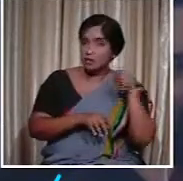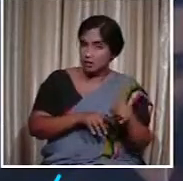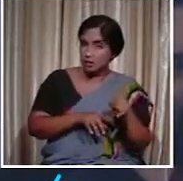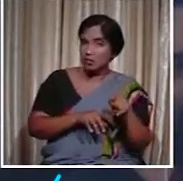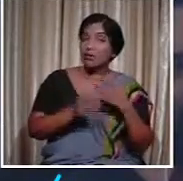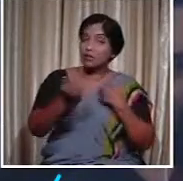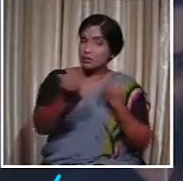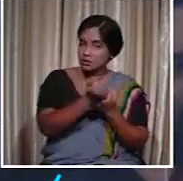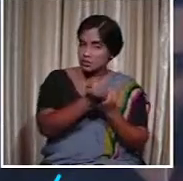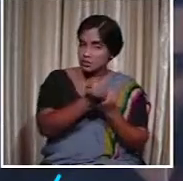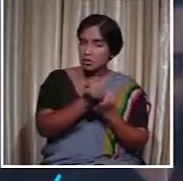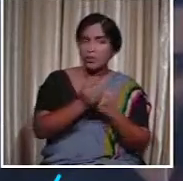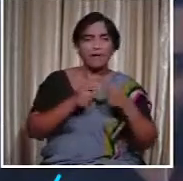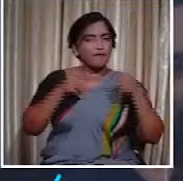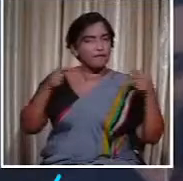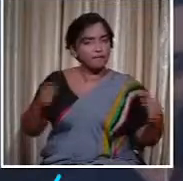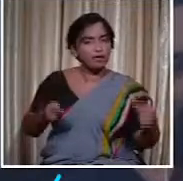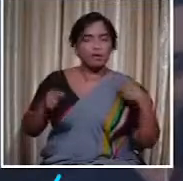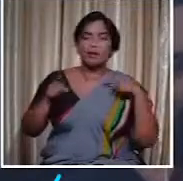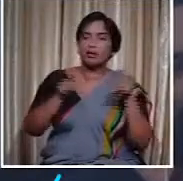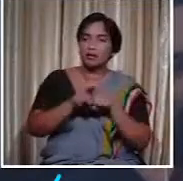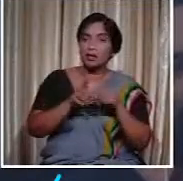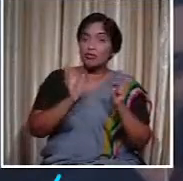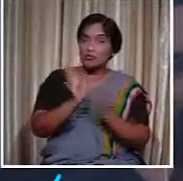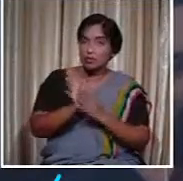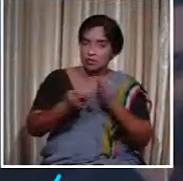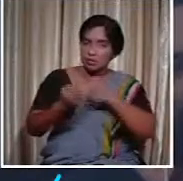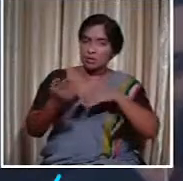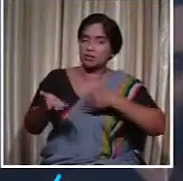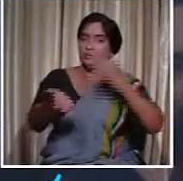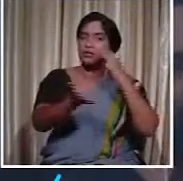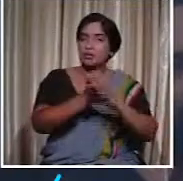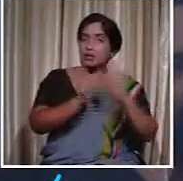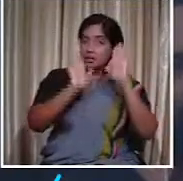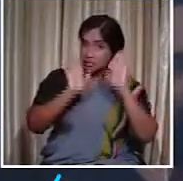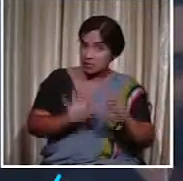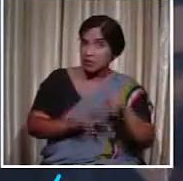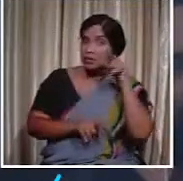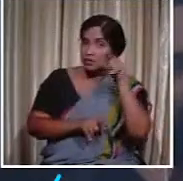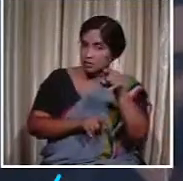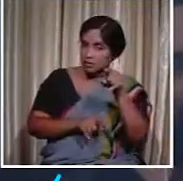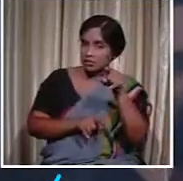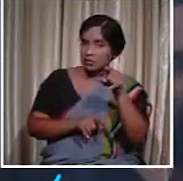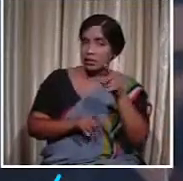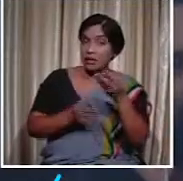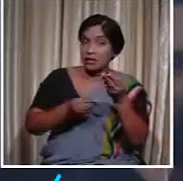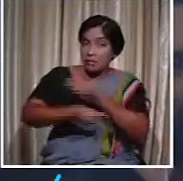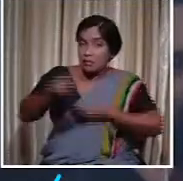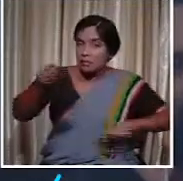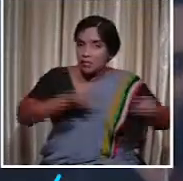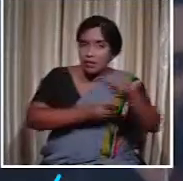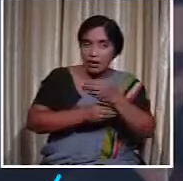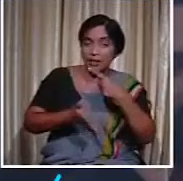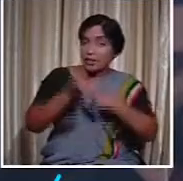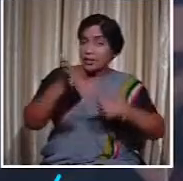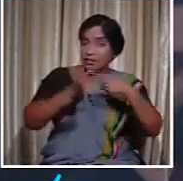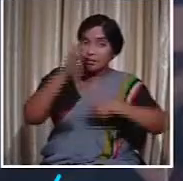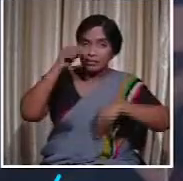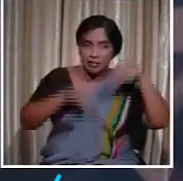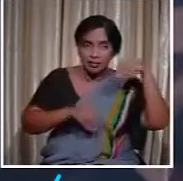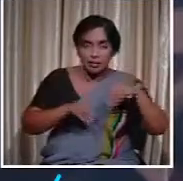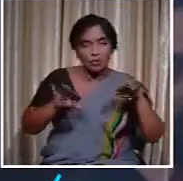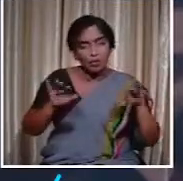වූ සහයෝගය විපක්ෂයේ හැටියට කමිටු හරහා ලබා දෙන සූදානම් හැබැයි ඒ වෙනුවෙන් ඩීල් දේශපාලනයේ යෙදෙන්න හෝ